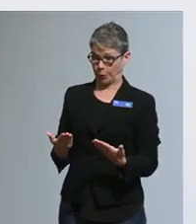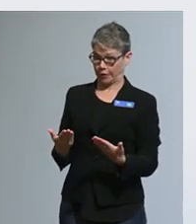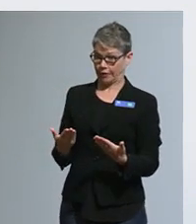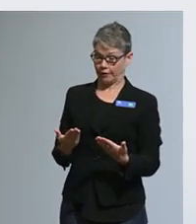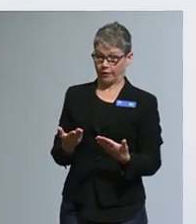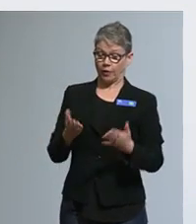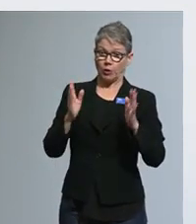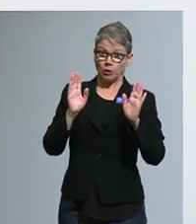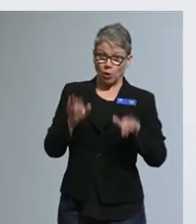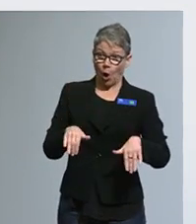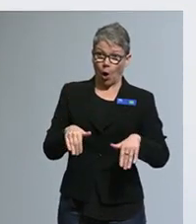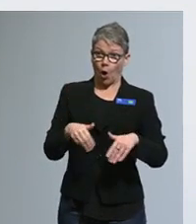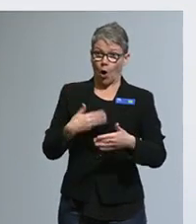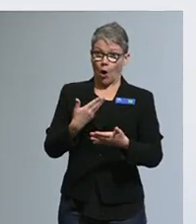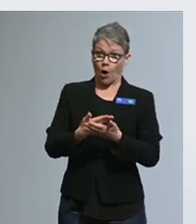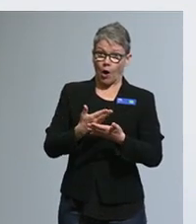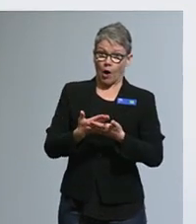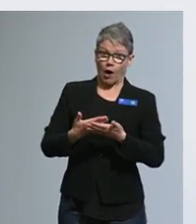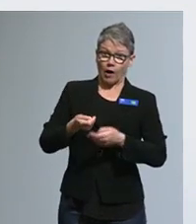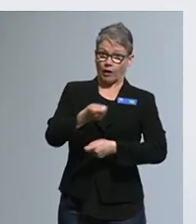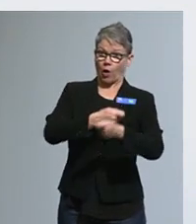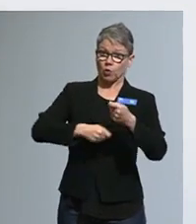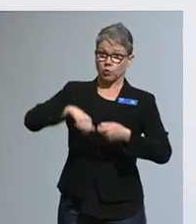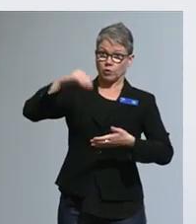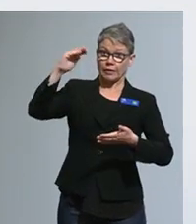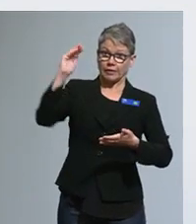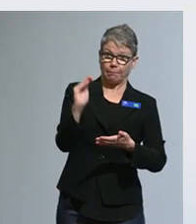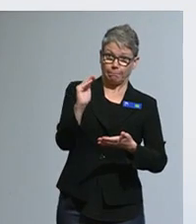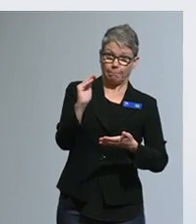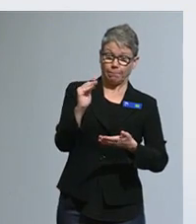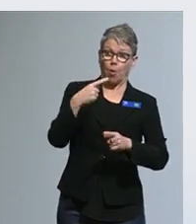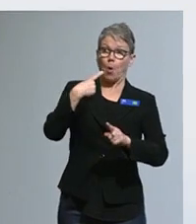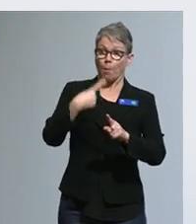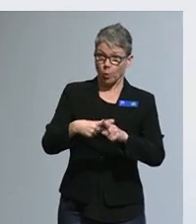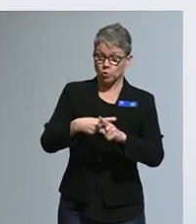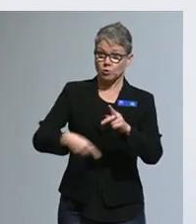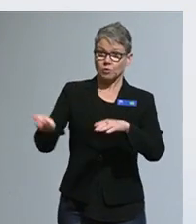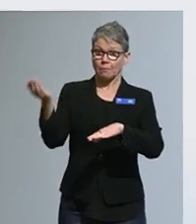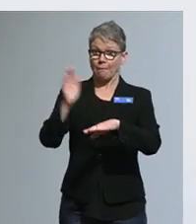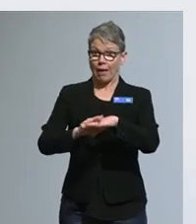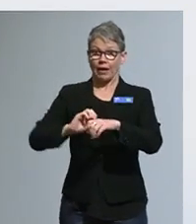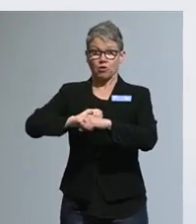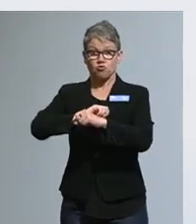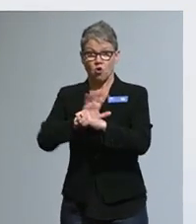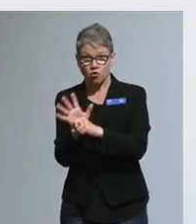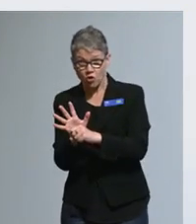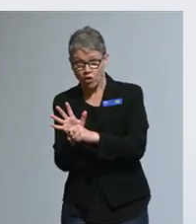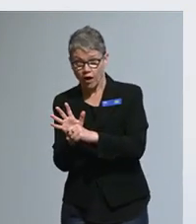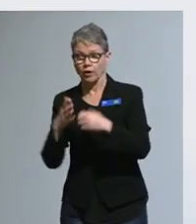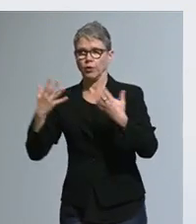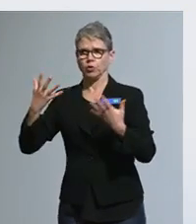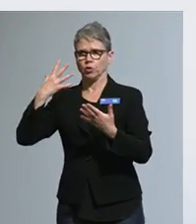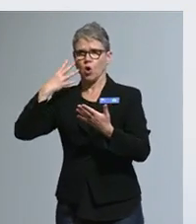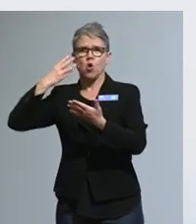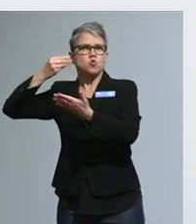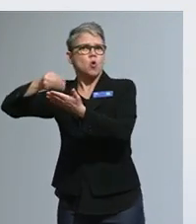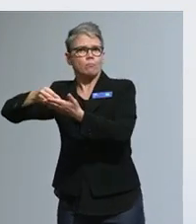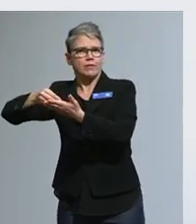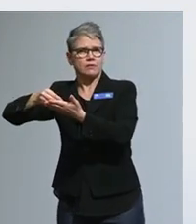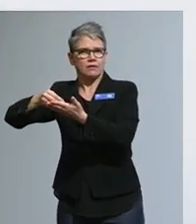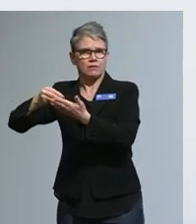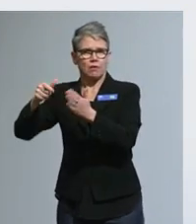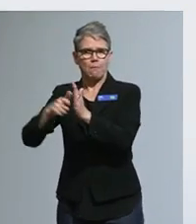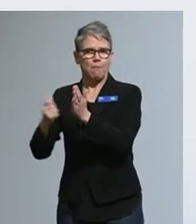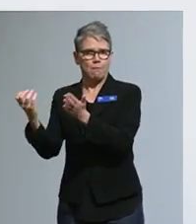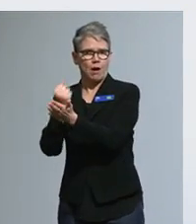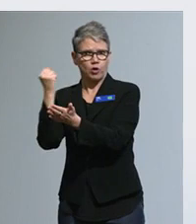muutenkin tätä rahoituksen tippumista ja nyt koronan takia sitten vielä lisää, niin mikä on se meidän kompensaatiomahdollisuus ensi